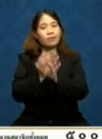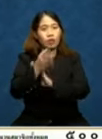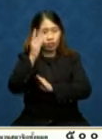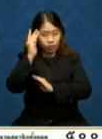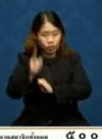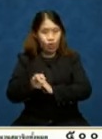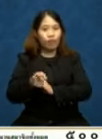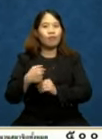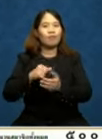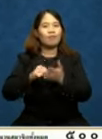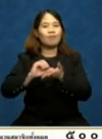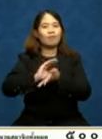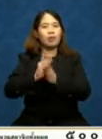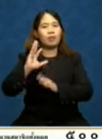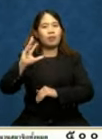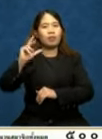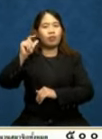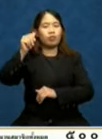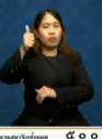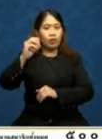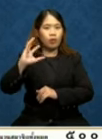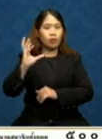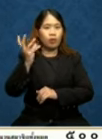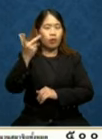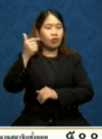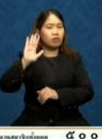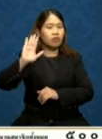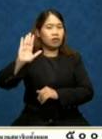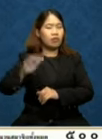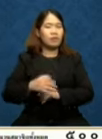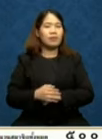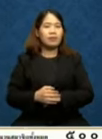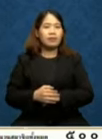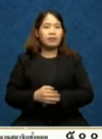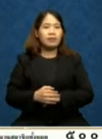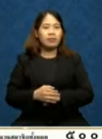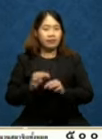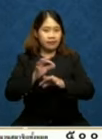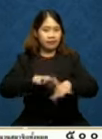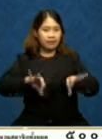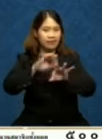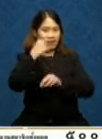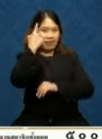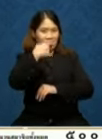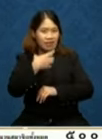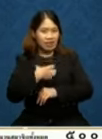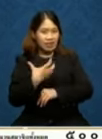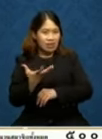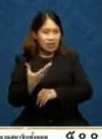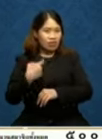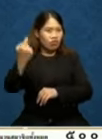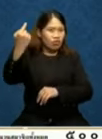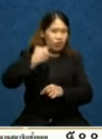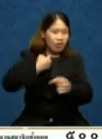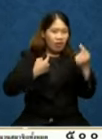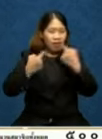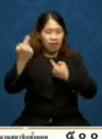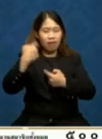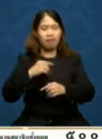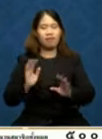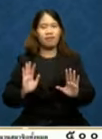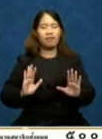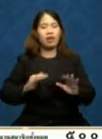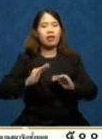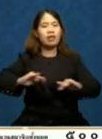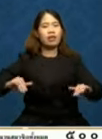สมัยและเป็นสากลและที่สำคัญครับคงไม่มีใครที่จะอยากถูกตีตรานะครับถูกด่าถูกด้อยค่าหรอกครับ